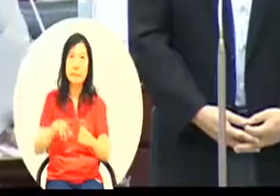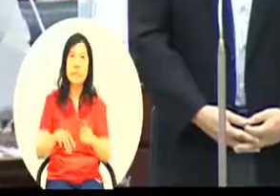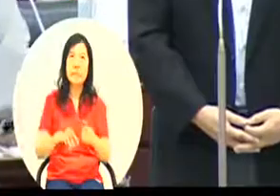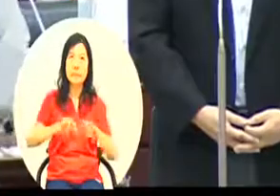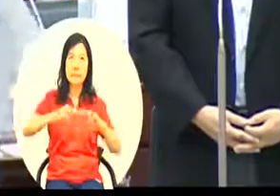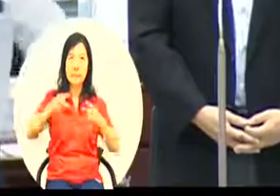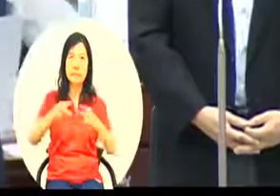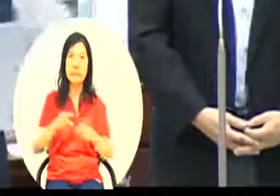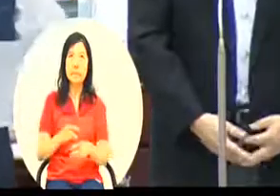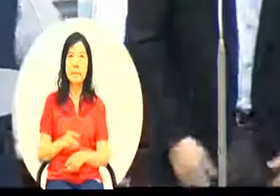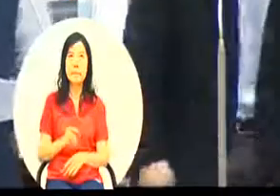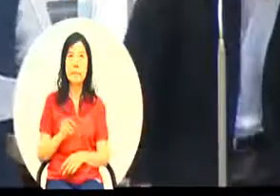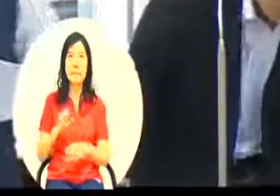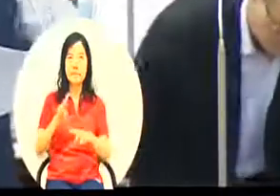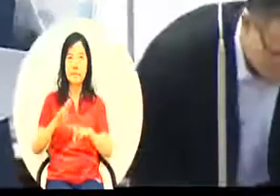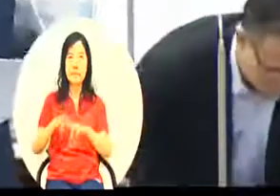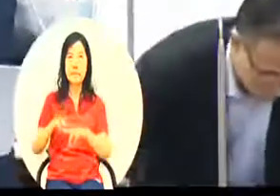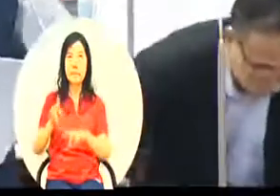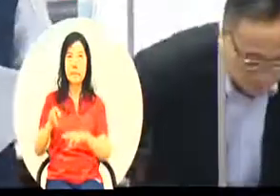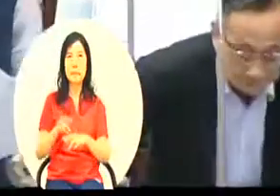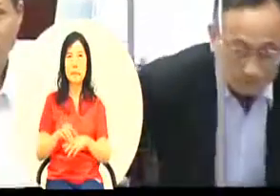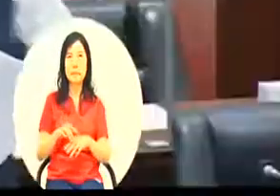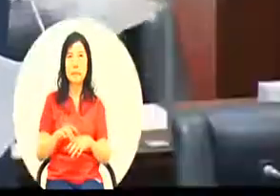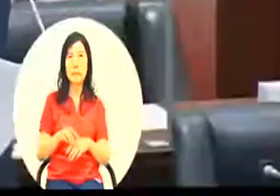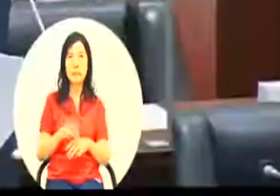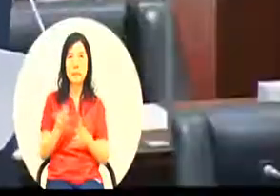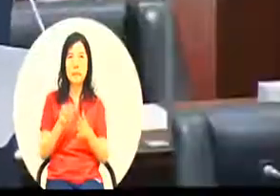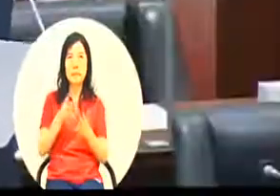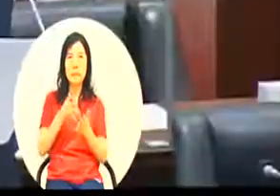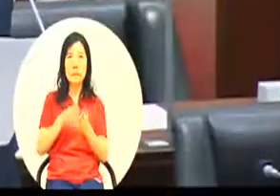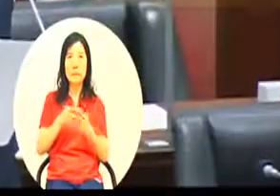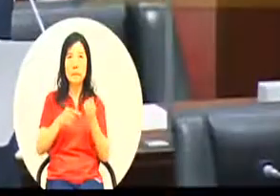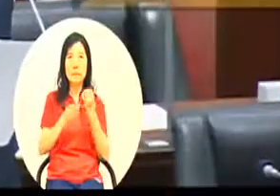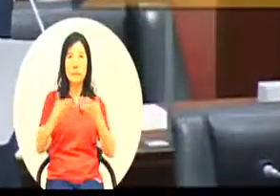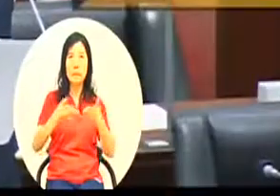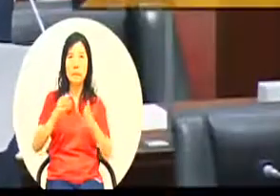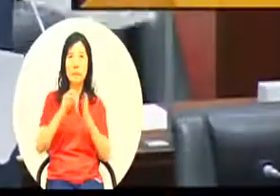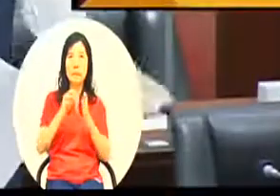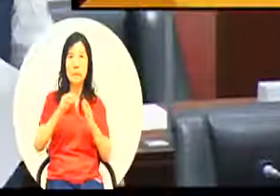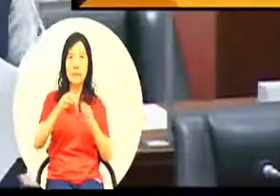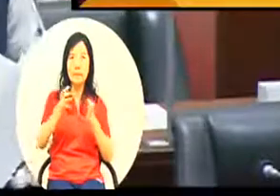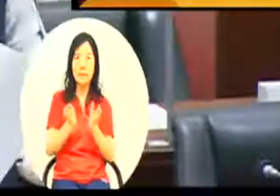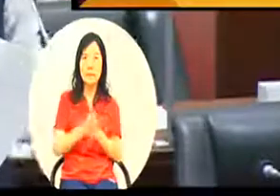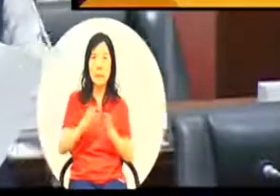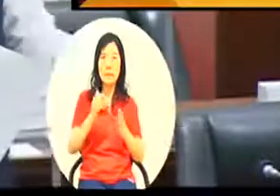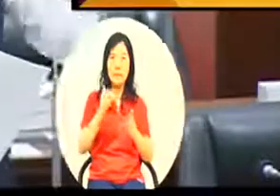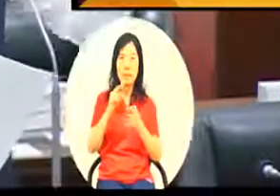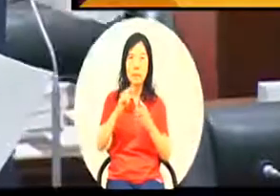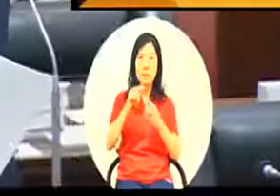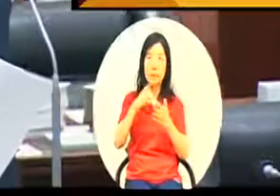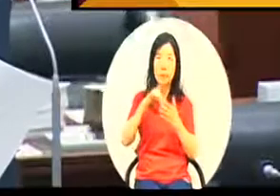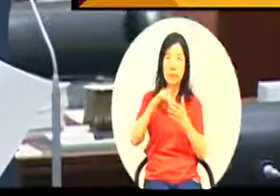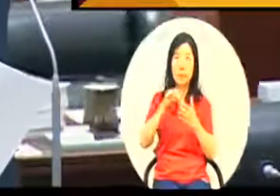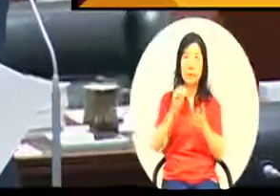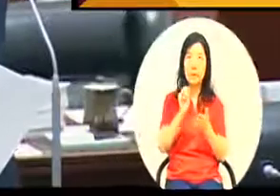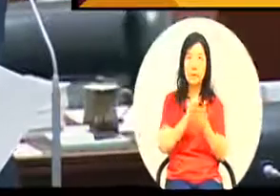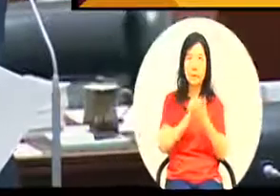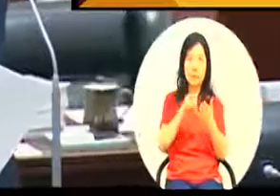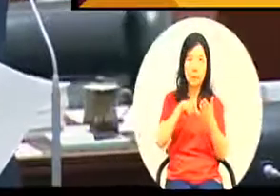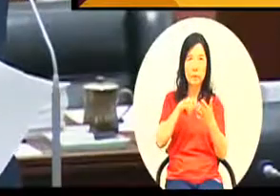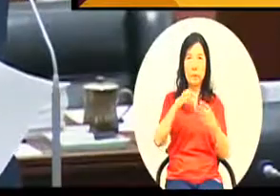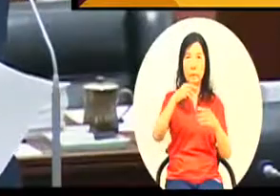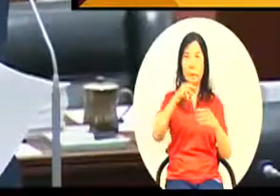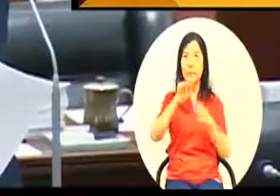好，好，局长您先请坐。陈罗局长刚刚讲的，我这个法务部的这个统计人数哈，我们看一下最右